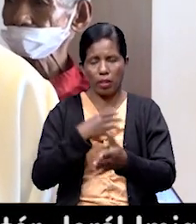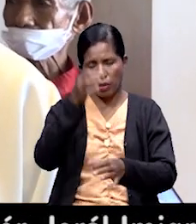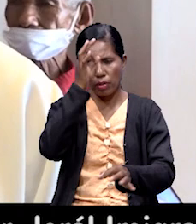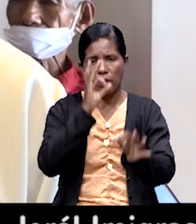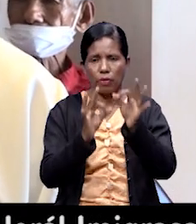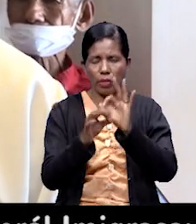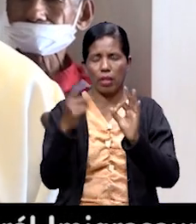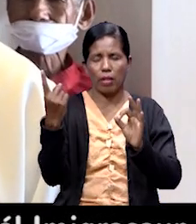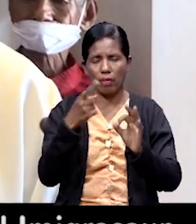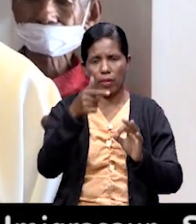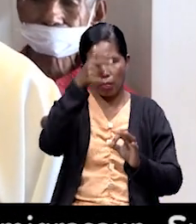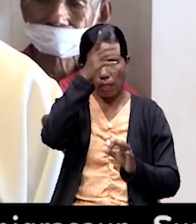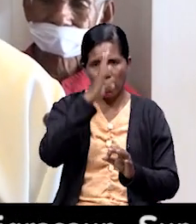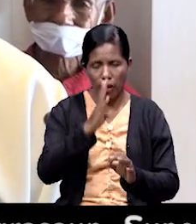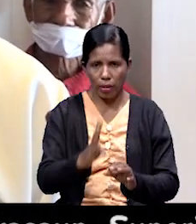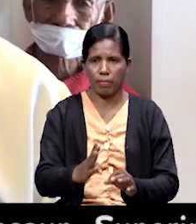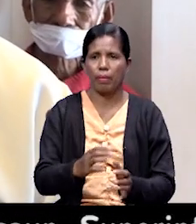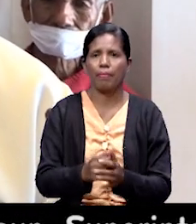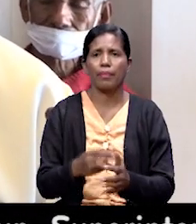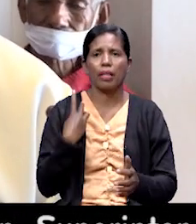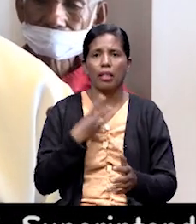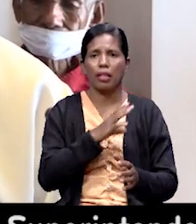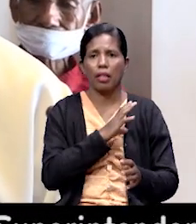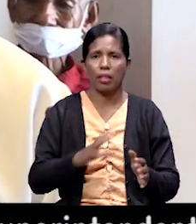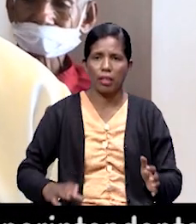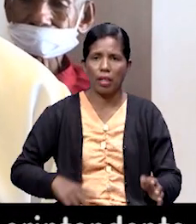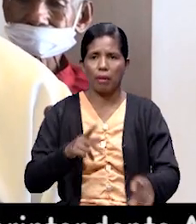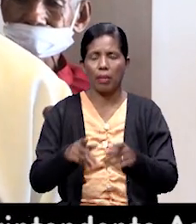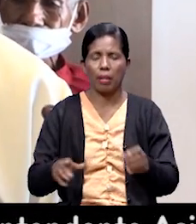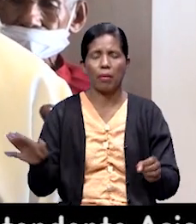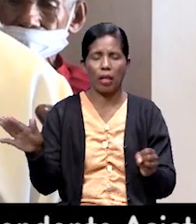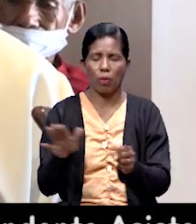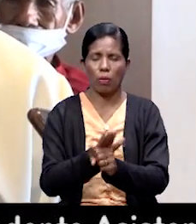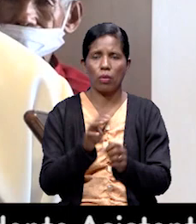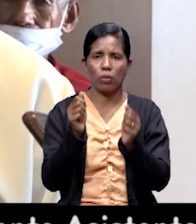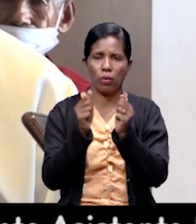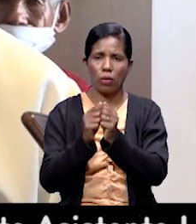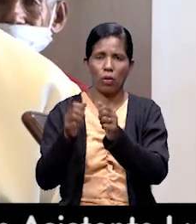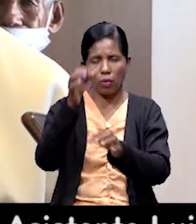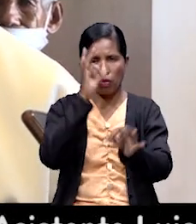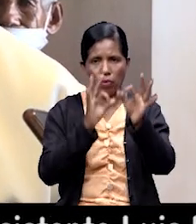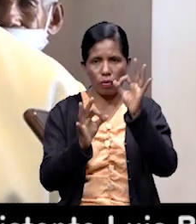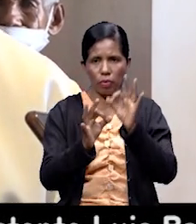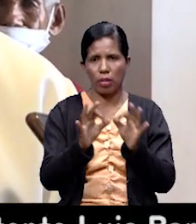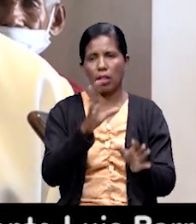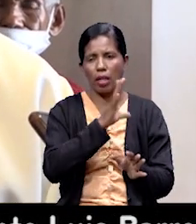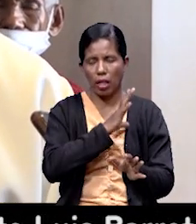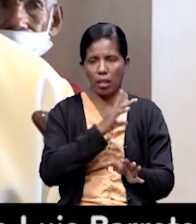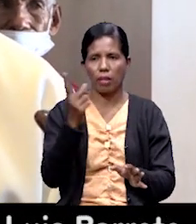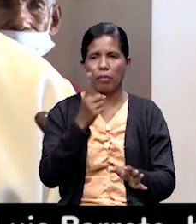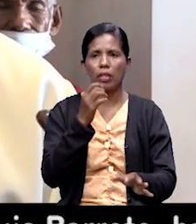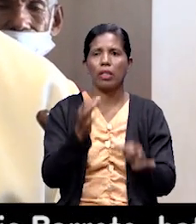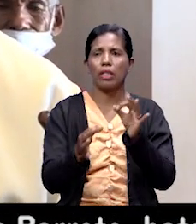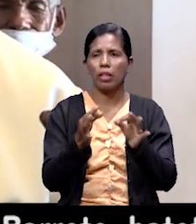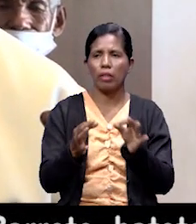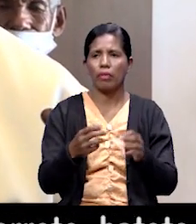ba maromak. Uma creda ne ita sarani ne emane bena kuno esperança. Larang metin heina fati, mas ke susar ita